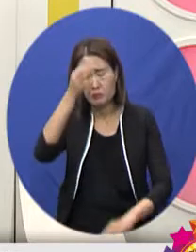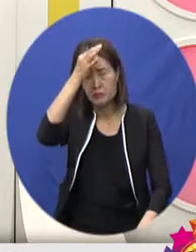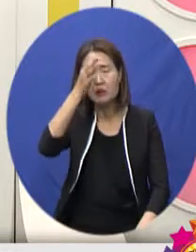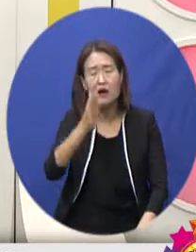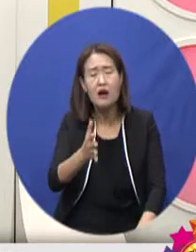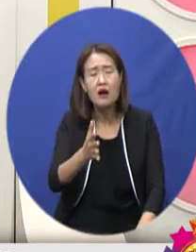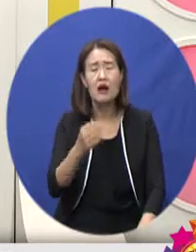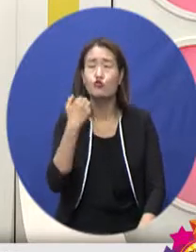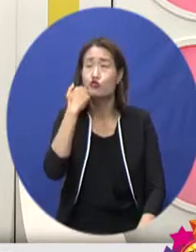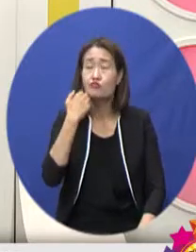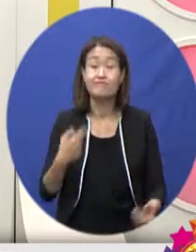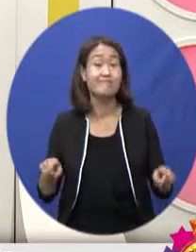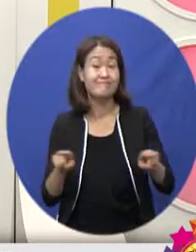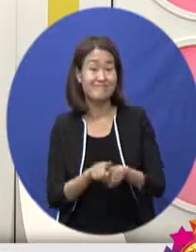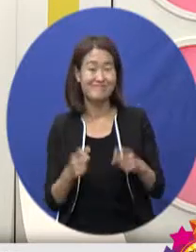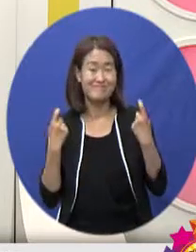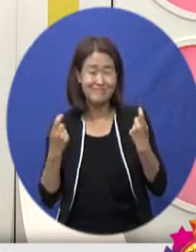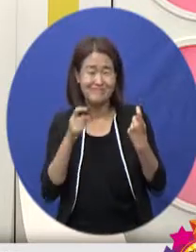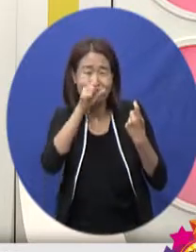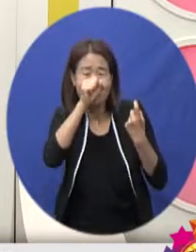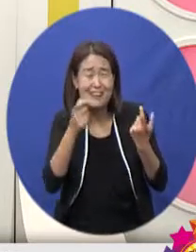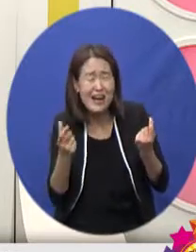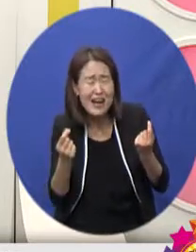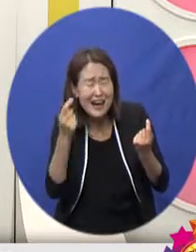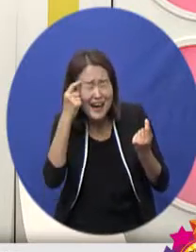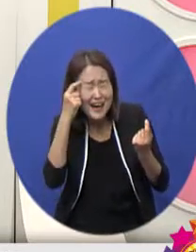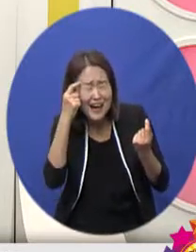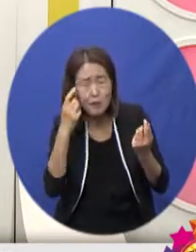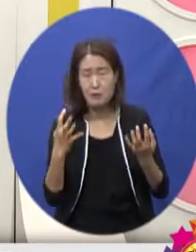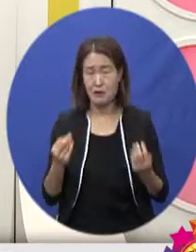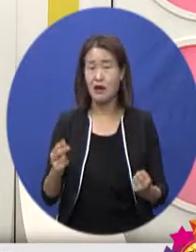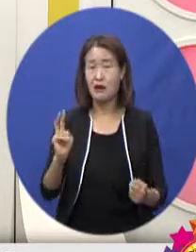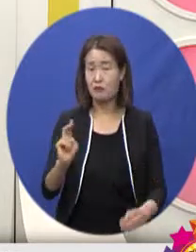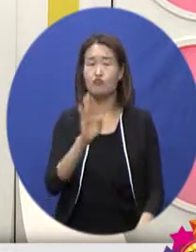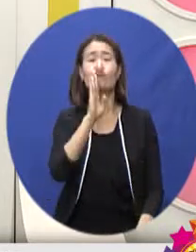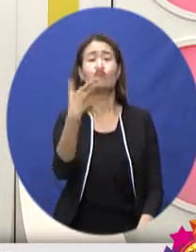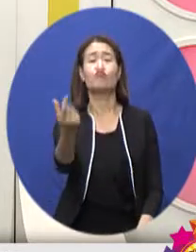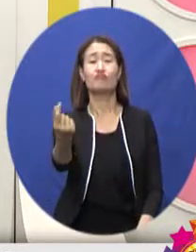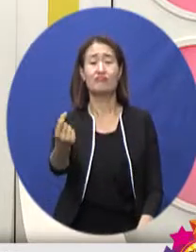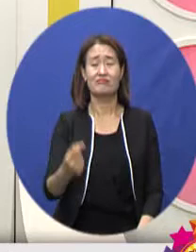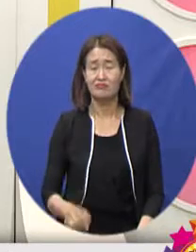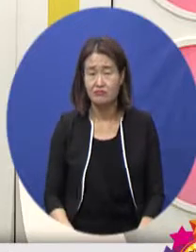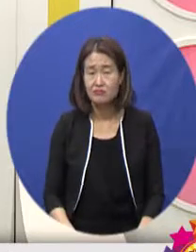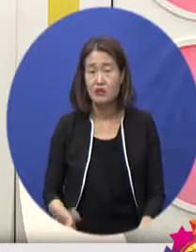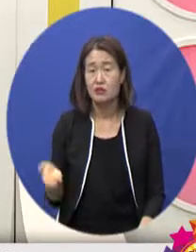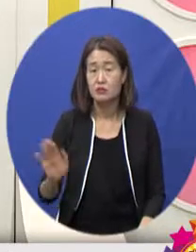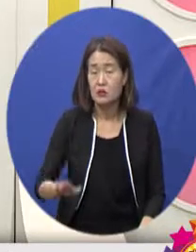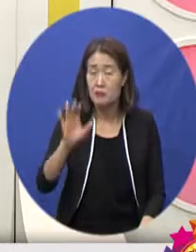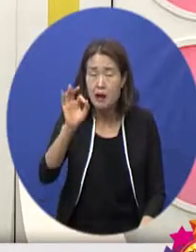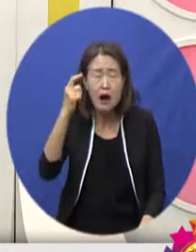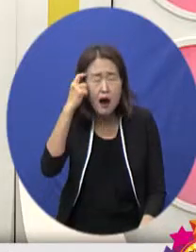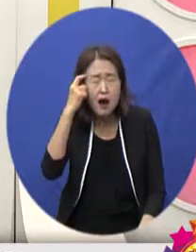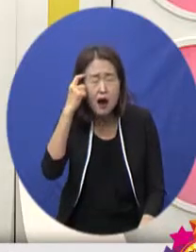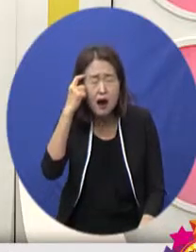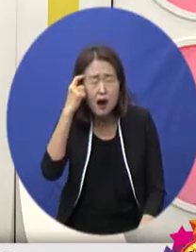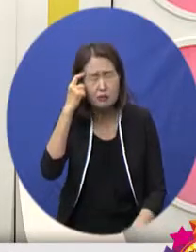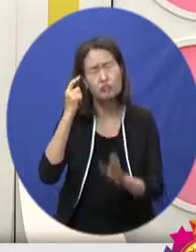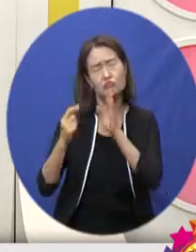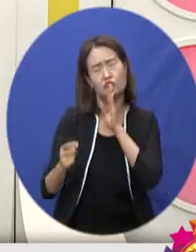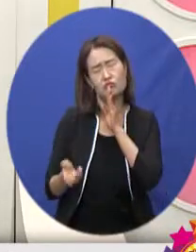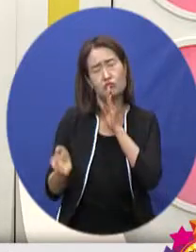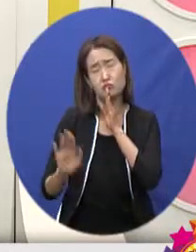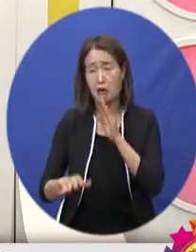아, 이런 분들이랑 함께 여행 가면 좋겠다, 뭐 이렇게 생각하시는 분도 계실 것 같아요. 맞습니다, 맞습니다. 그런데요, 네. 그런 생각은 했지만